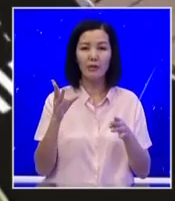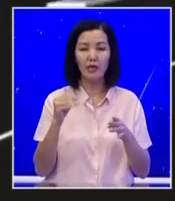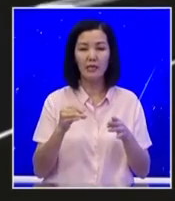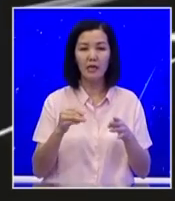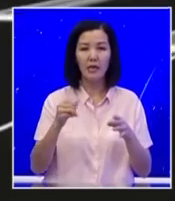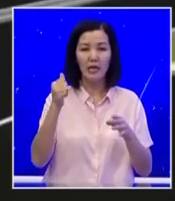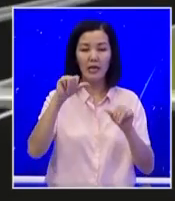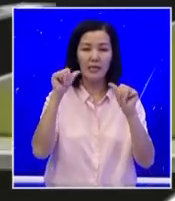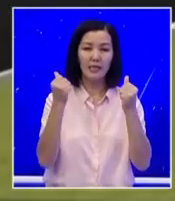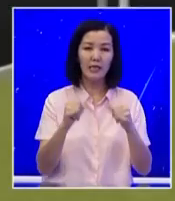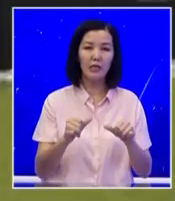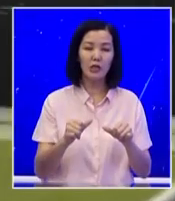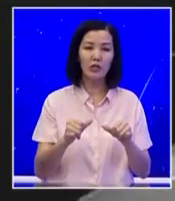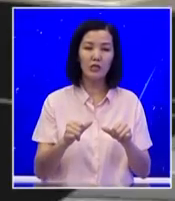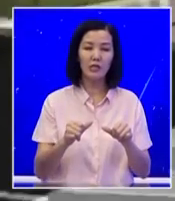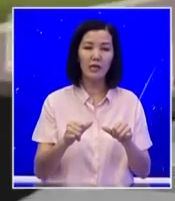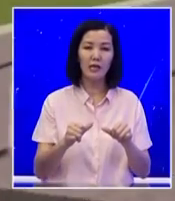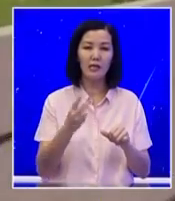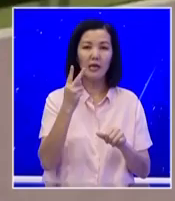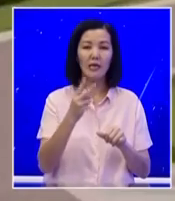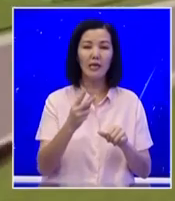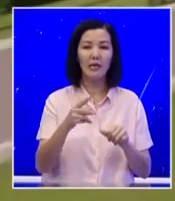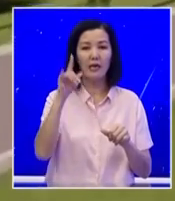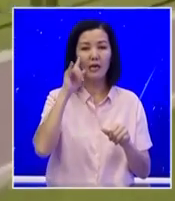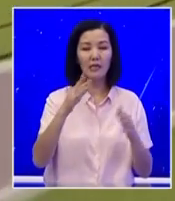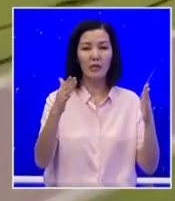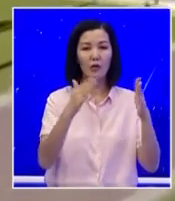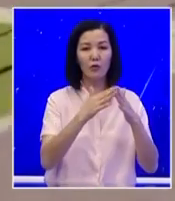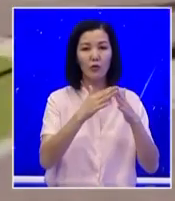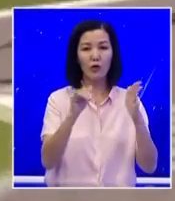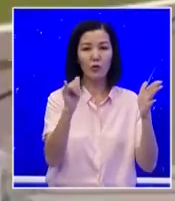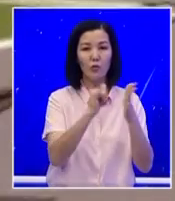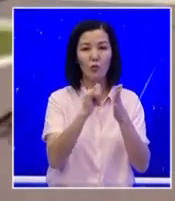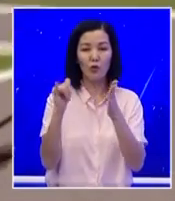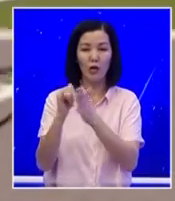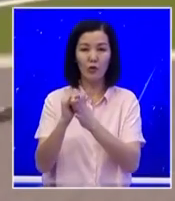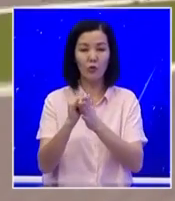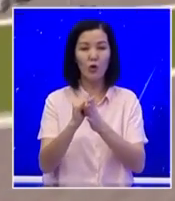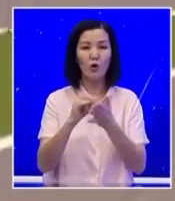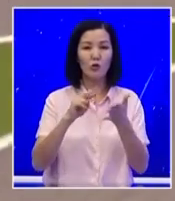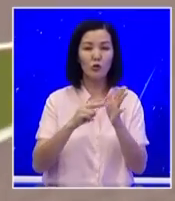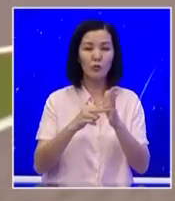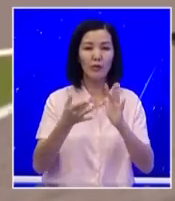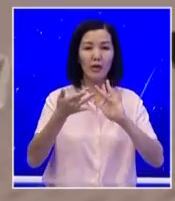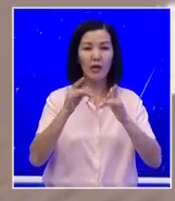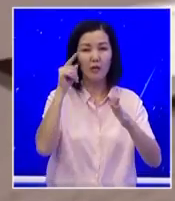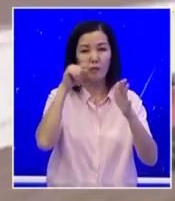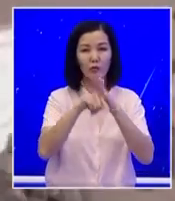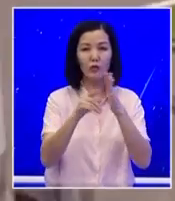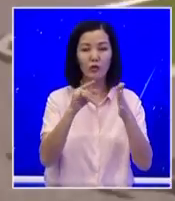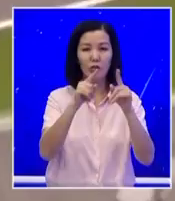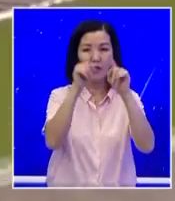Ескерткіштің екі жағына шыңдан жасалған екі киіз үй қою жоспарда. Олардың ішінде ғаламтор жүйесі тартылған